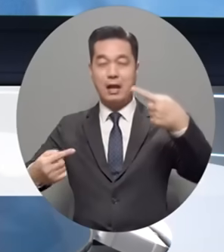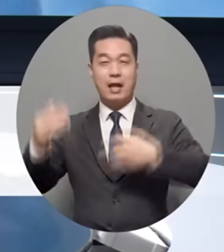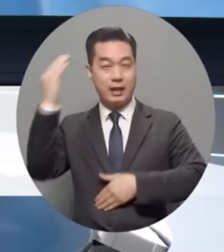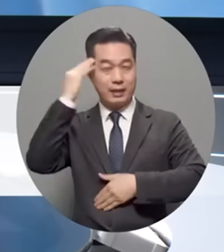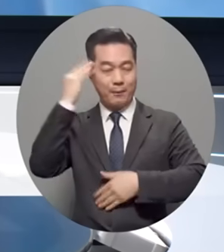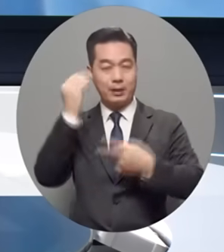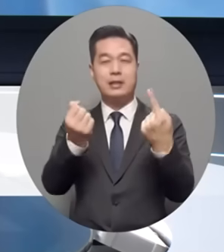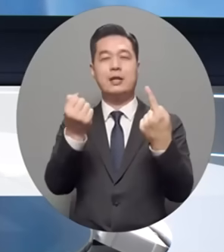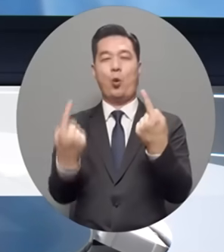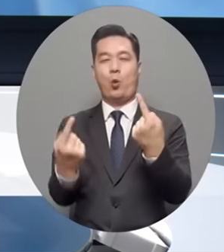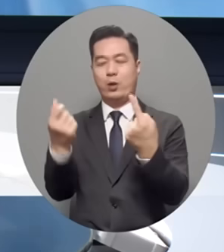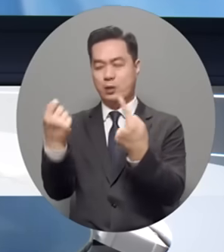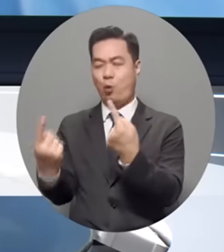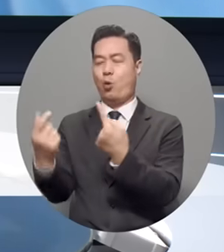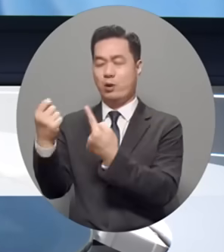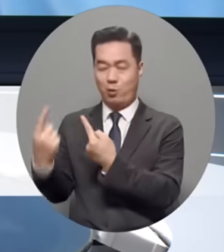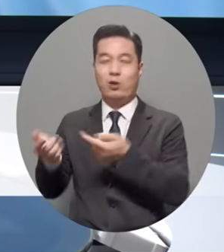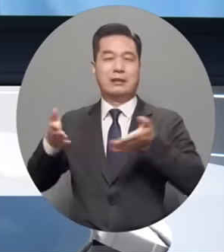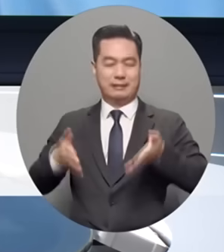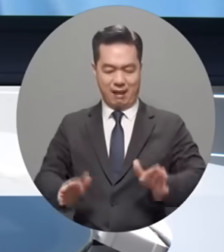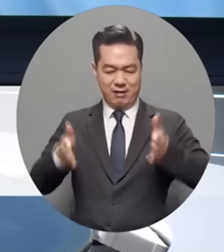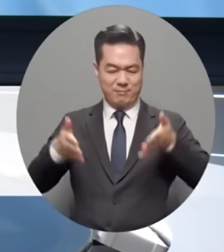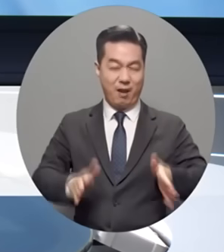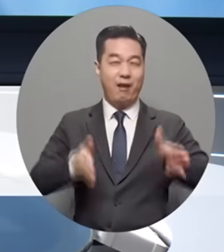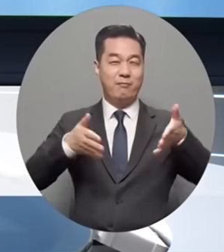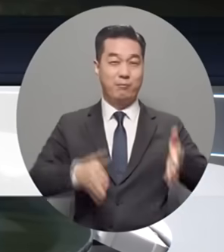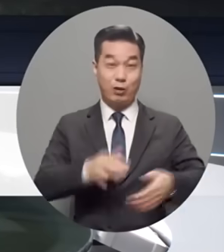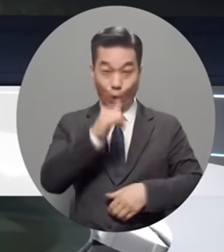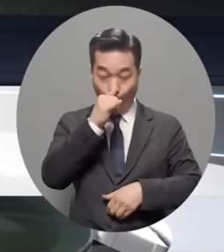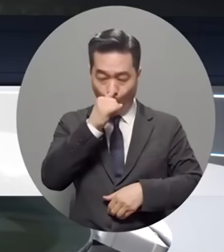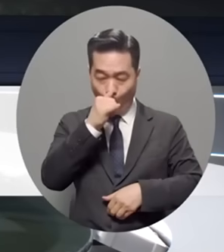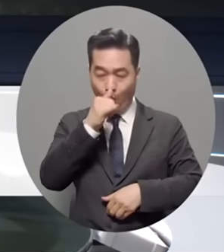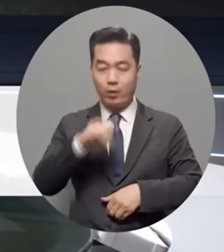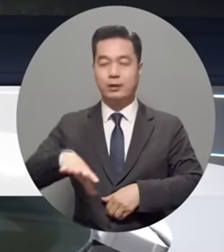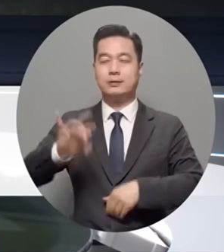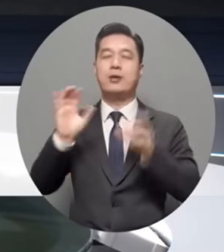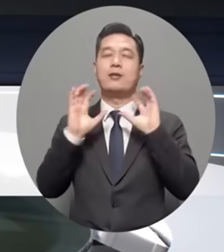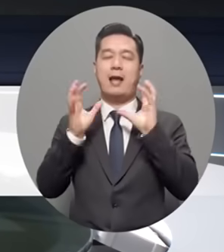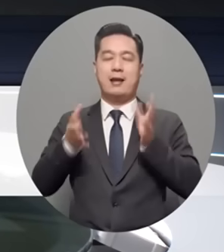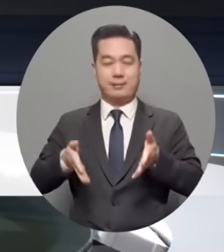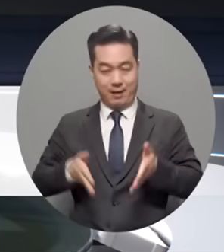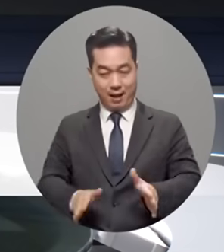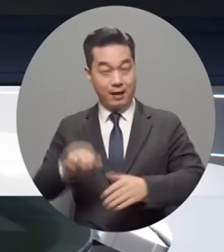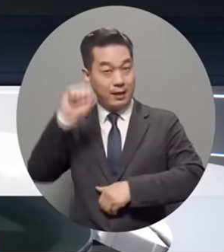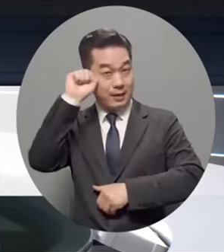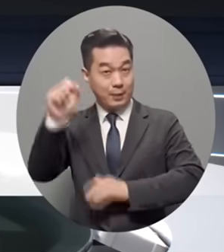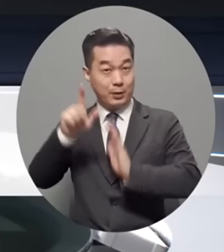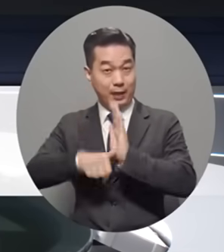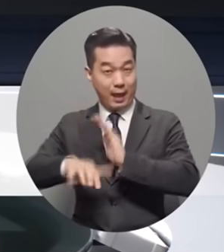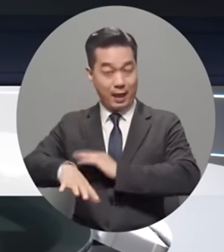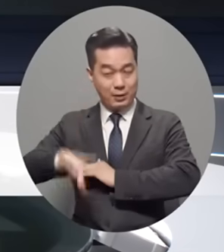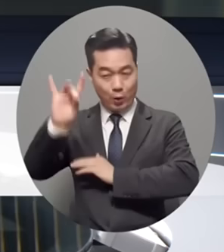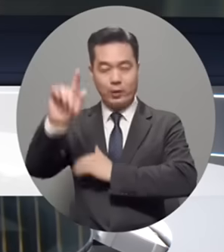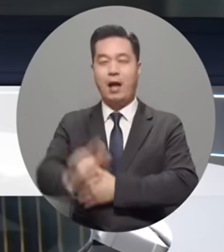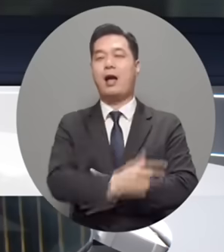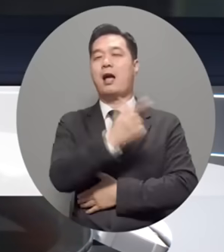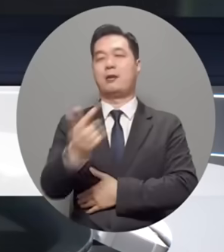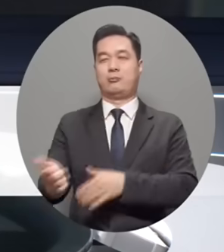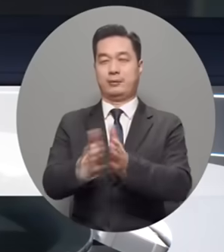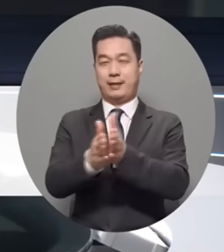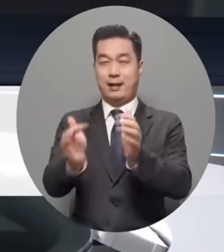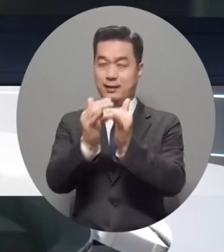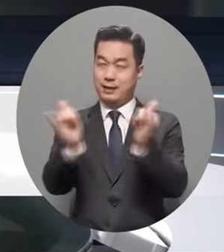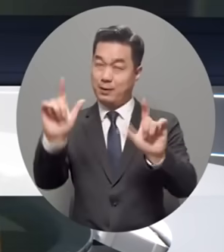1호들이 탄생했습니다. 간절한 기다림 속에 태어난 첫 아기와 이른 새벽에 새해 첫날 하루를 시작하는